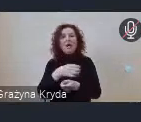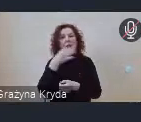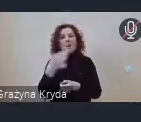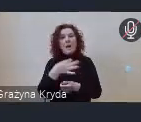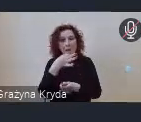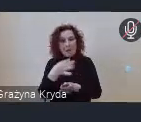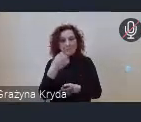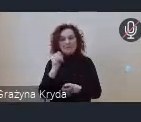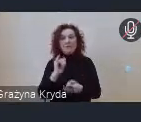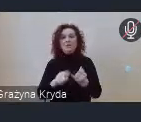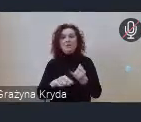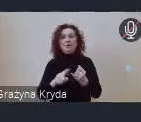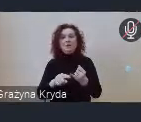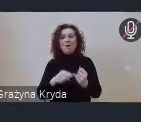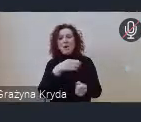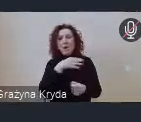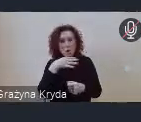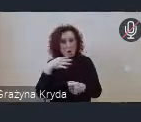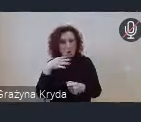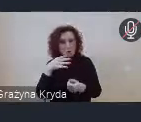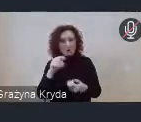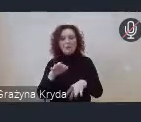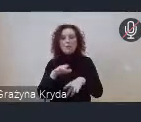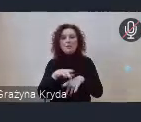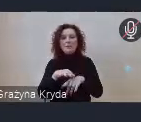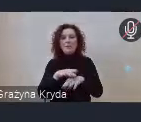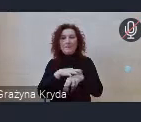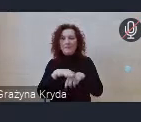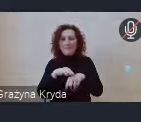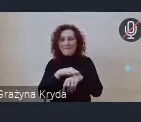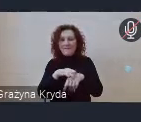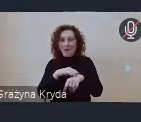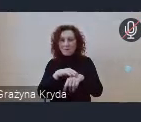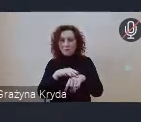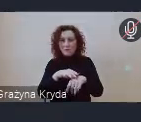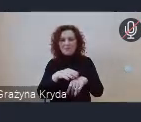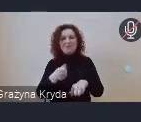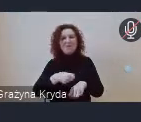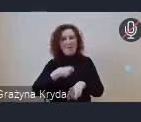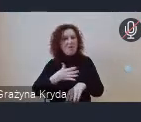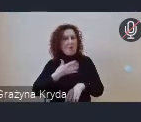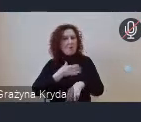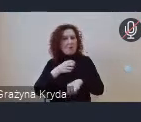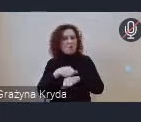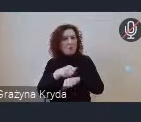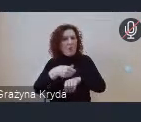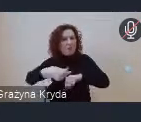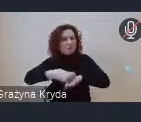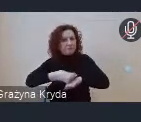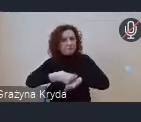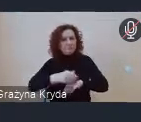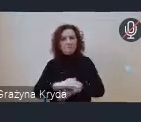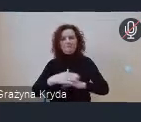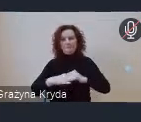faktura czyli coś co czuć pod Co to jest oczywiście głównie dla osób słabowidzących i niewidomych w zasadzie tylko te schody